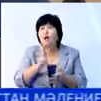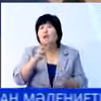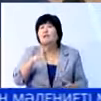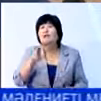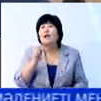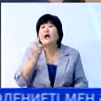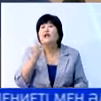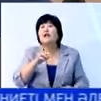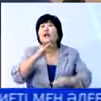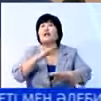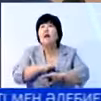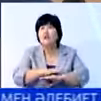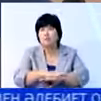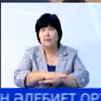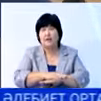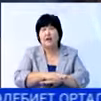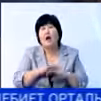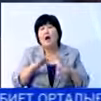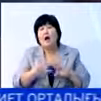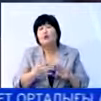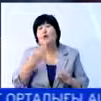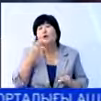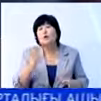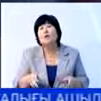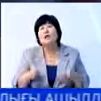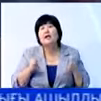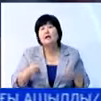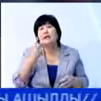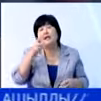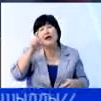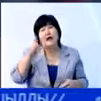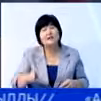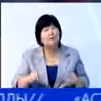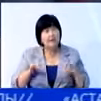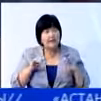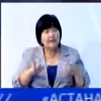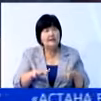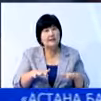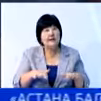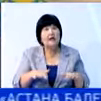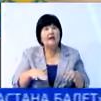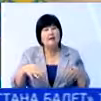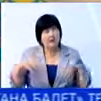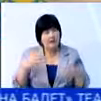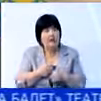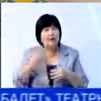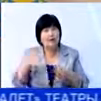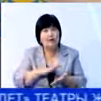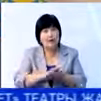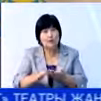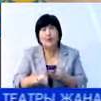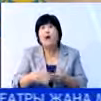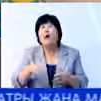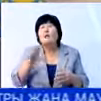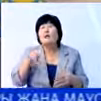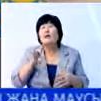медиациялық тәртіппенен ауданда 4 қылмыстық, 2 азаматтық іс өндірісі қысқартылды. Негізінен билер кеңесі